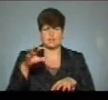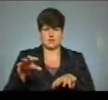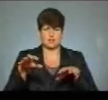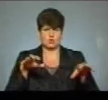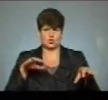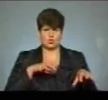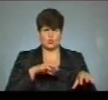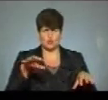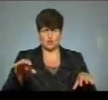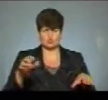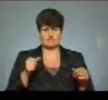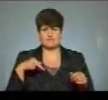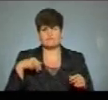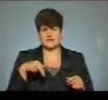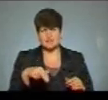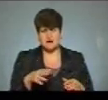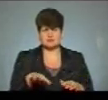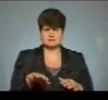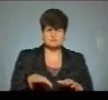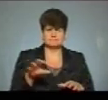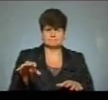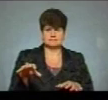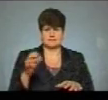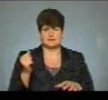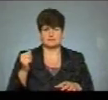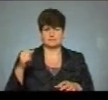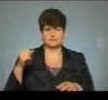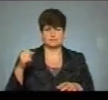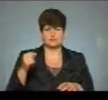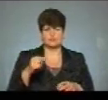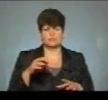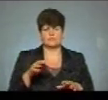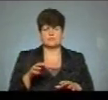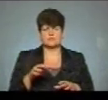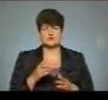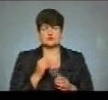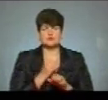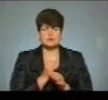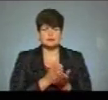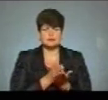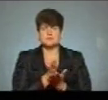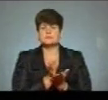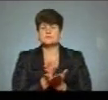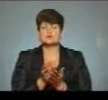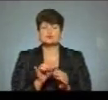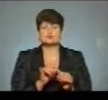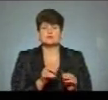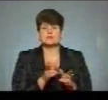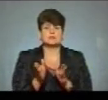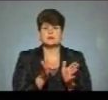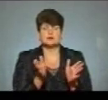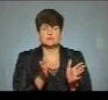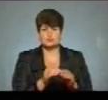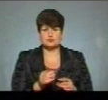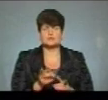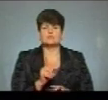навіть вхідна зона. Зробити навігацію простором обов'язково, тому що коли людина попадає в якийсь парк, вона має знати, що вона